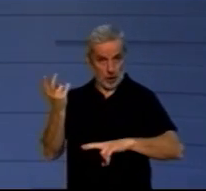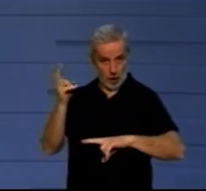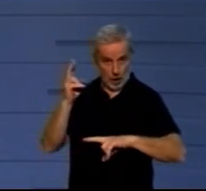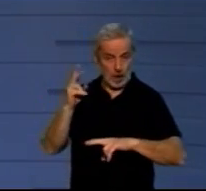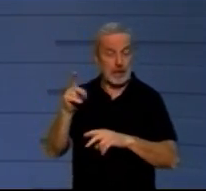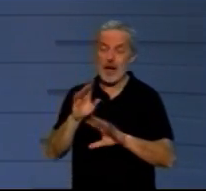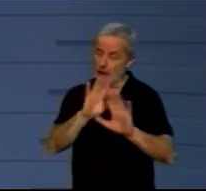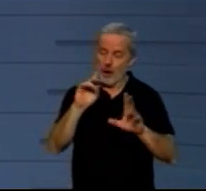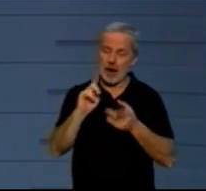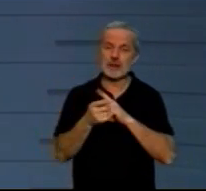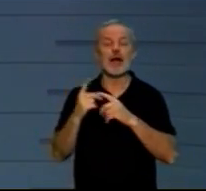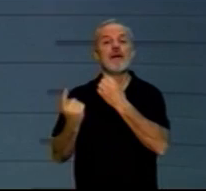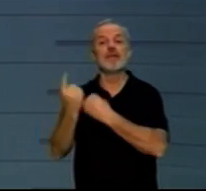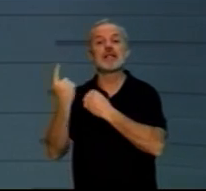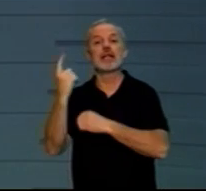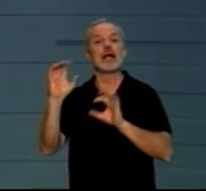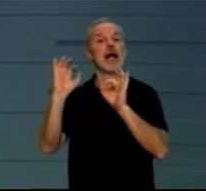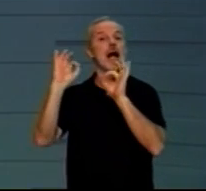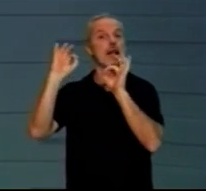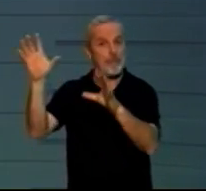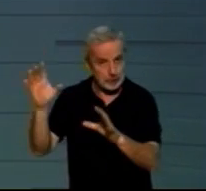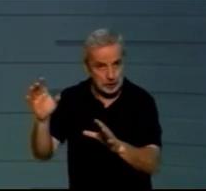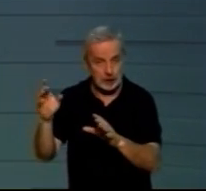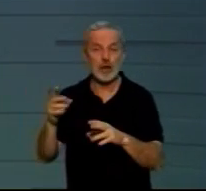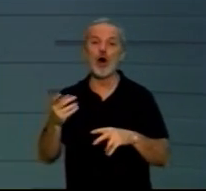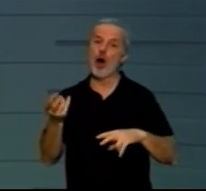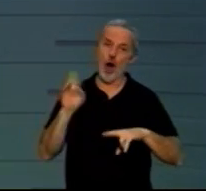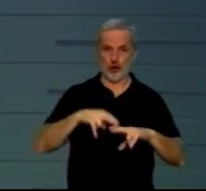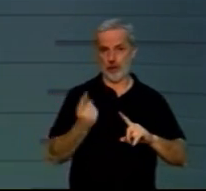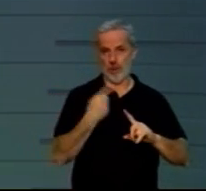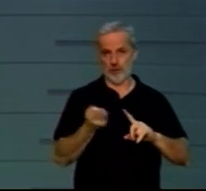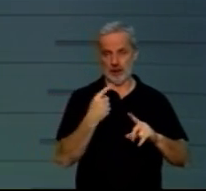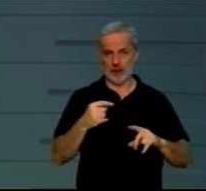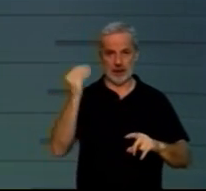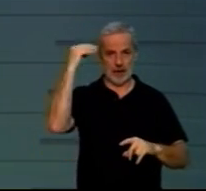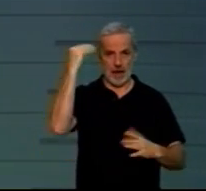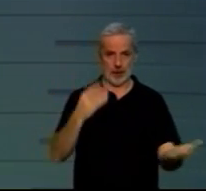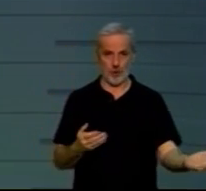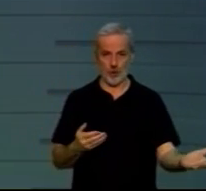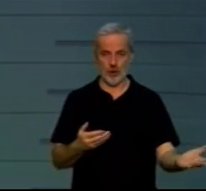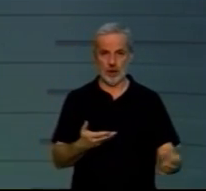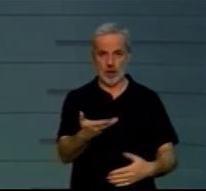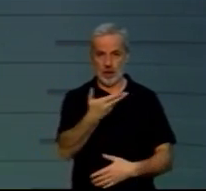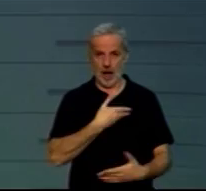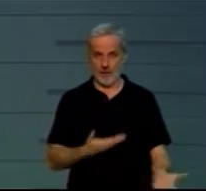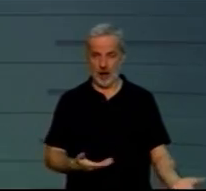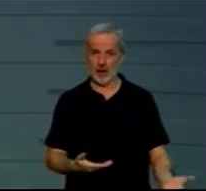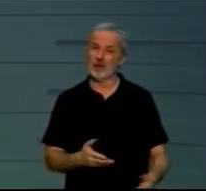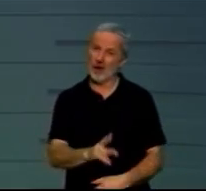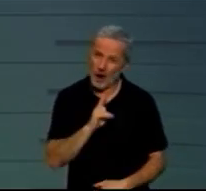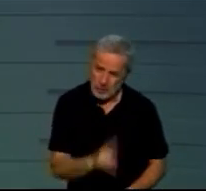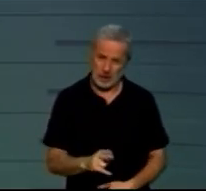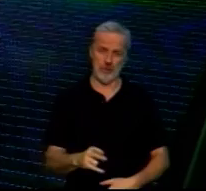teda čím lepší výsledky naši závodníci mají, tím horší podmínky k tréninku, jak si mají, a že bychom opravdu